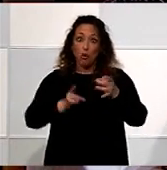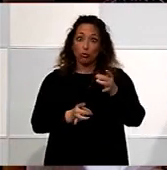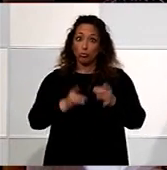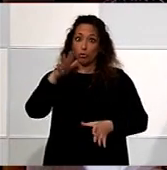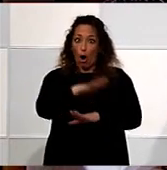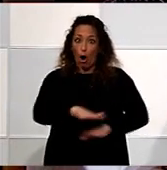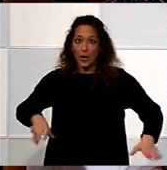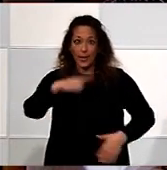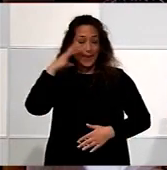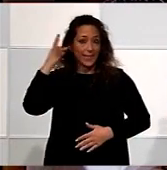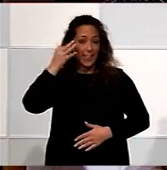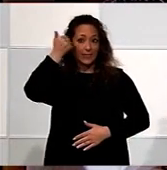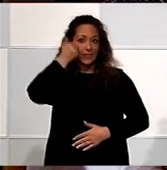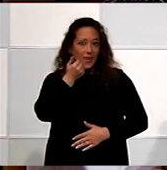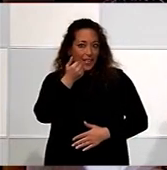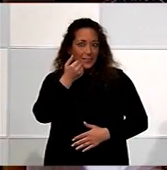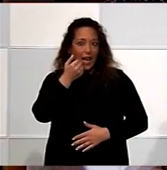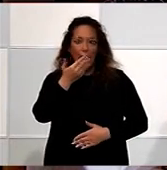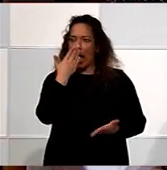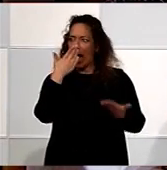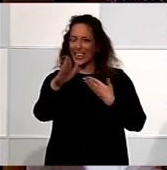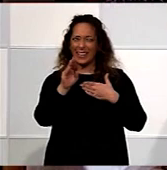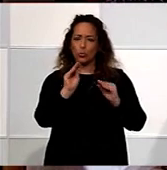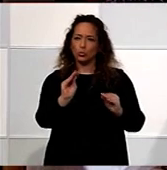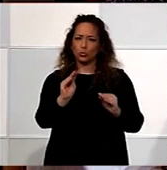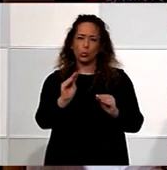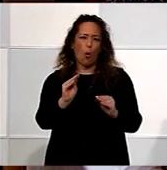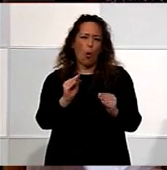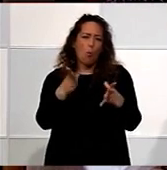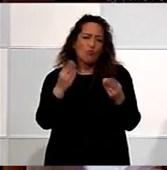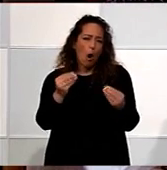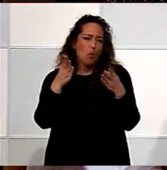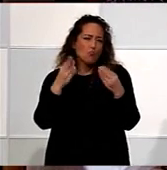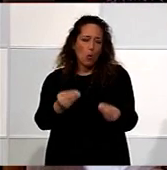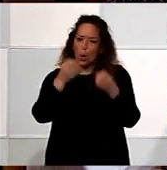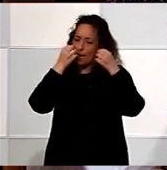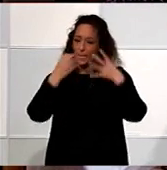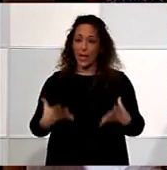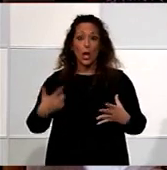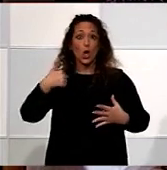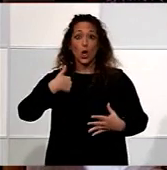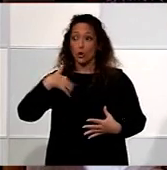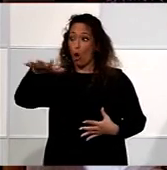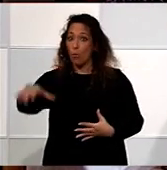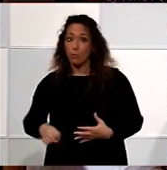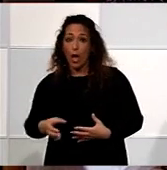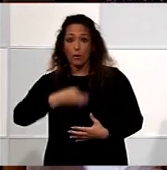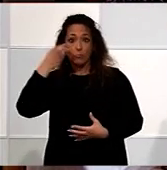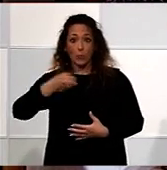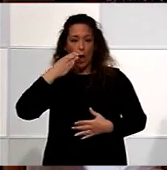nenes de Terrassa s'han portat molt i molt bé. Doncs mira, jo anava a agafar una fruita per poder tenir molta més